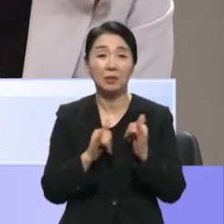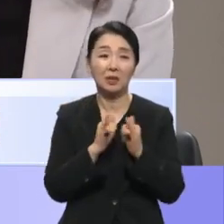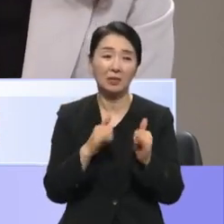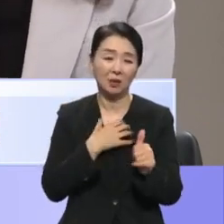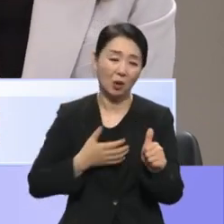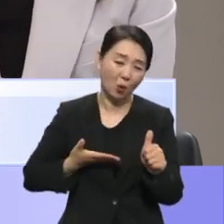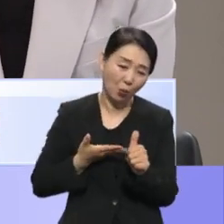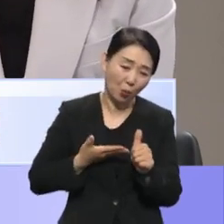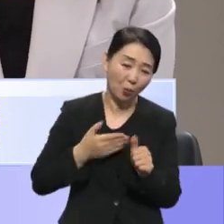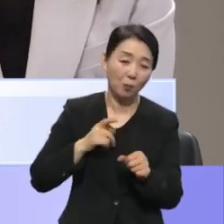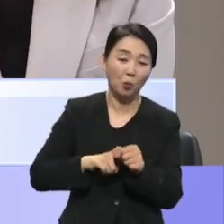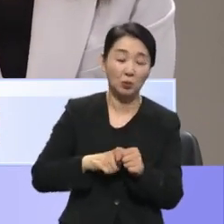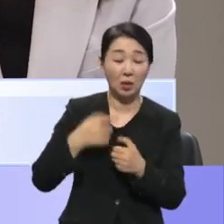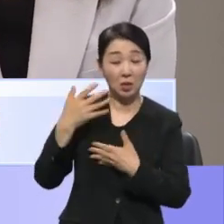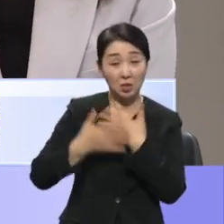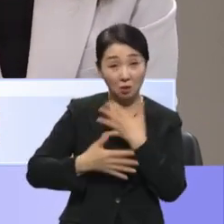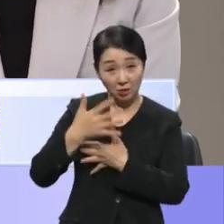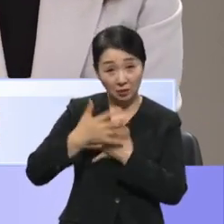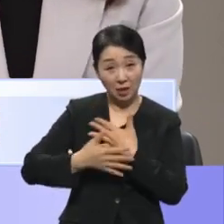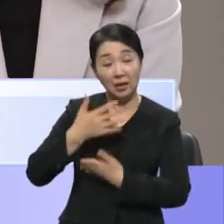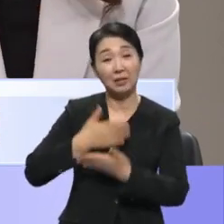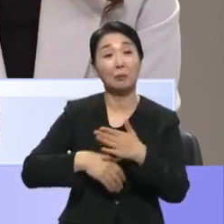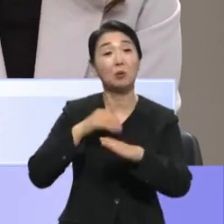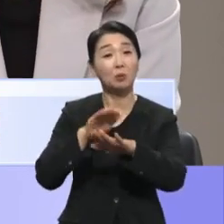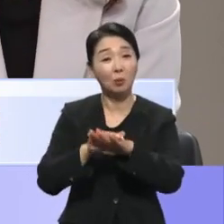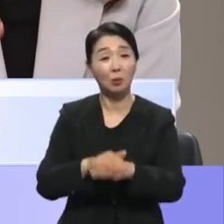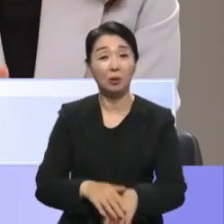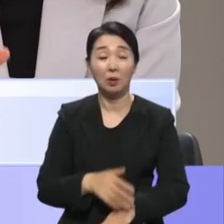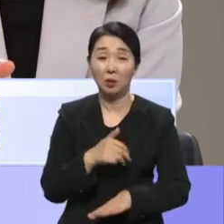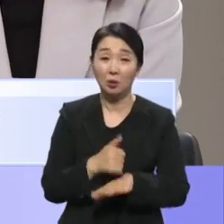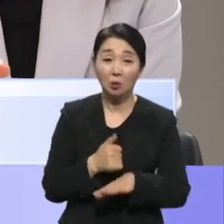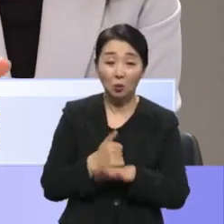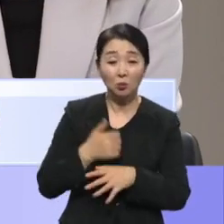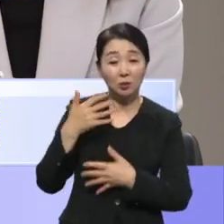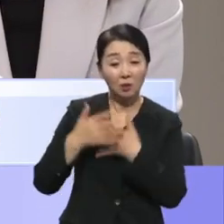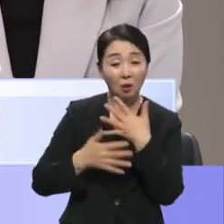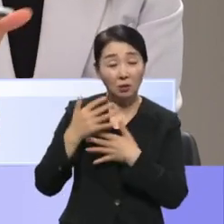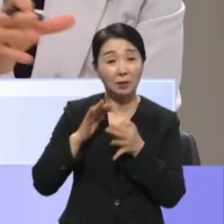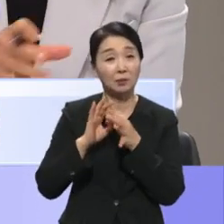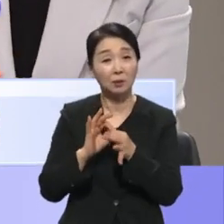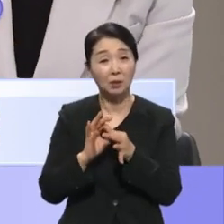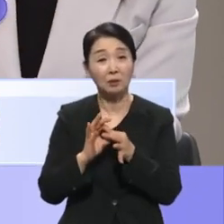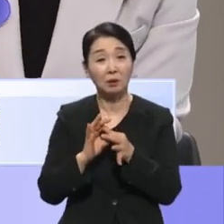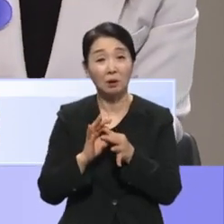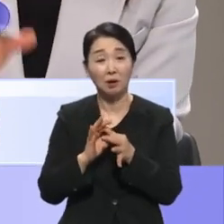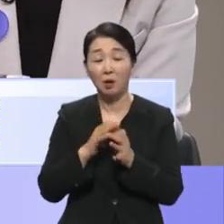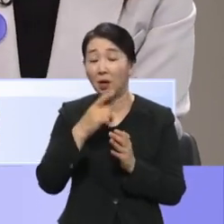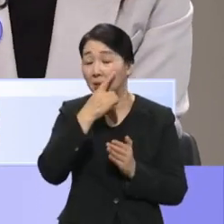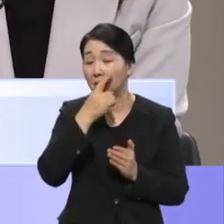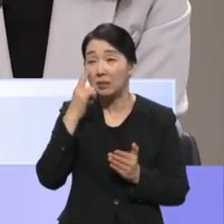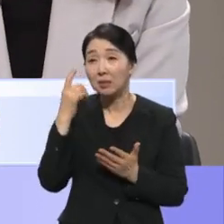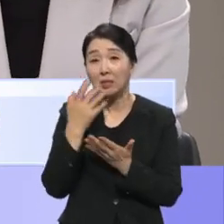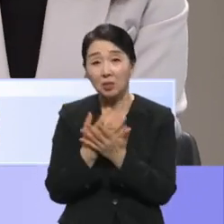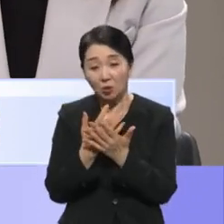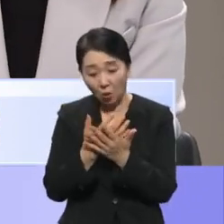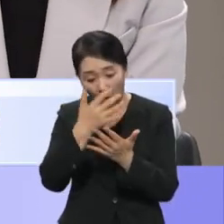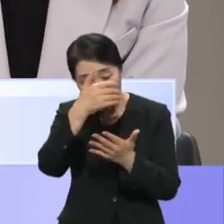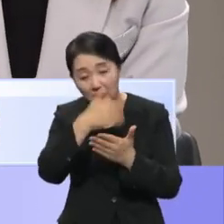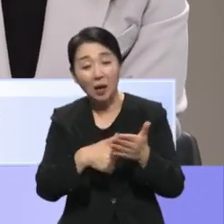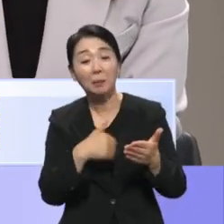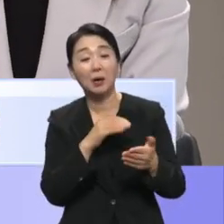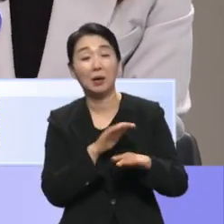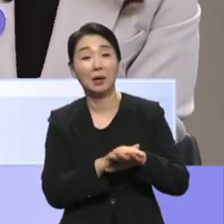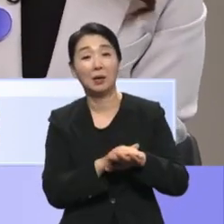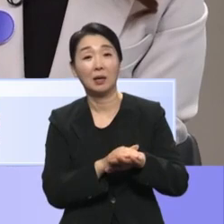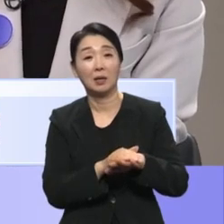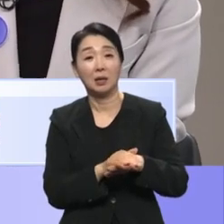괴롭힐목적으로녹화했다는점도보여줍니다 . 결론적으로, 이영상에는모든증거가온전히남아있습니다.사실,